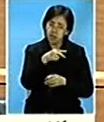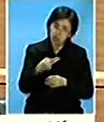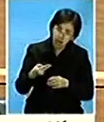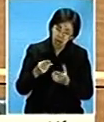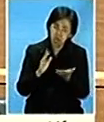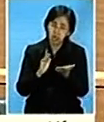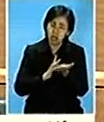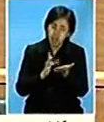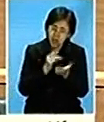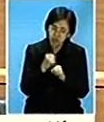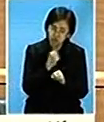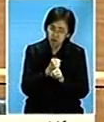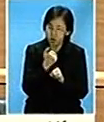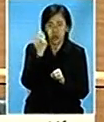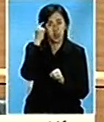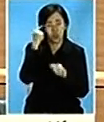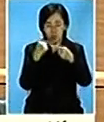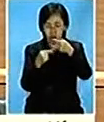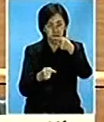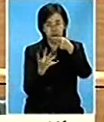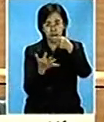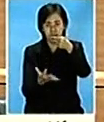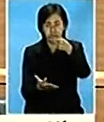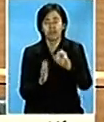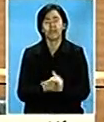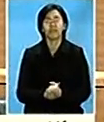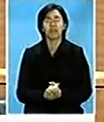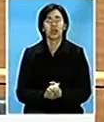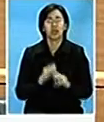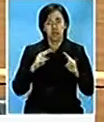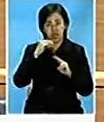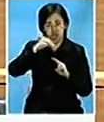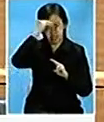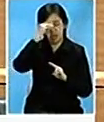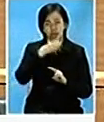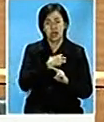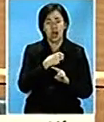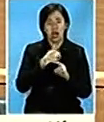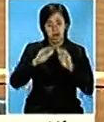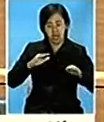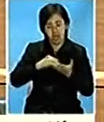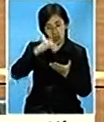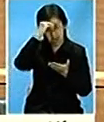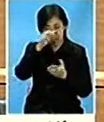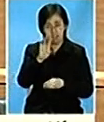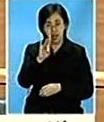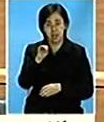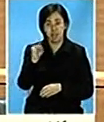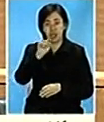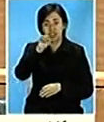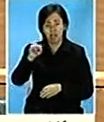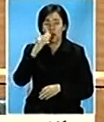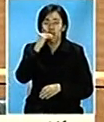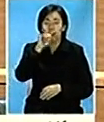ซึ่งนโยบายของกระทรวงศึกษาอีกเรื่องหนึ่งก็คือจะให้นักเรียนของทั้งประเทศ 80% นี่สามารถจะพูดภาษาอังกฤษ